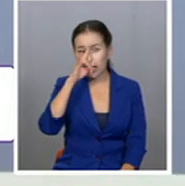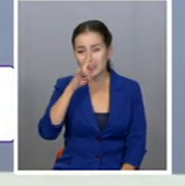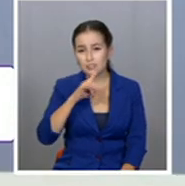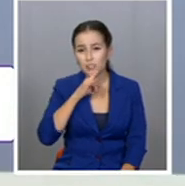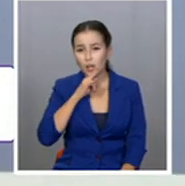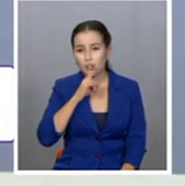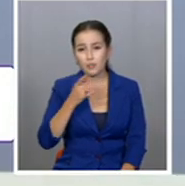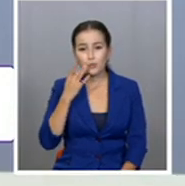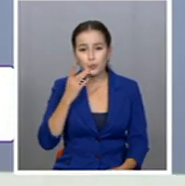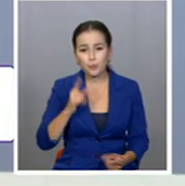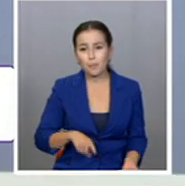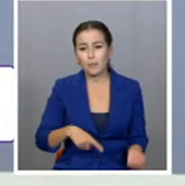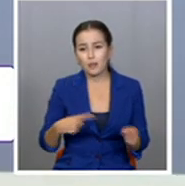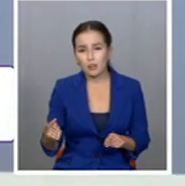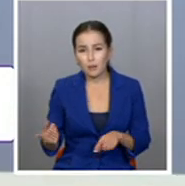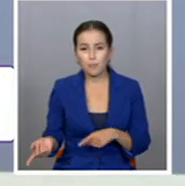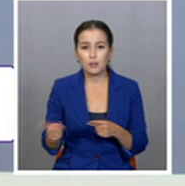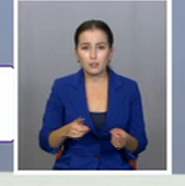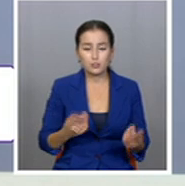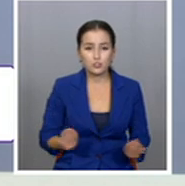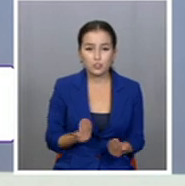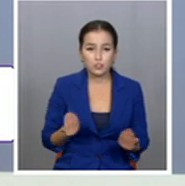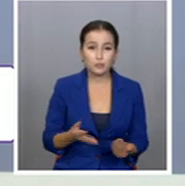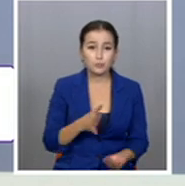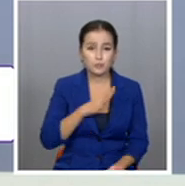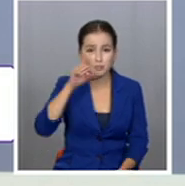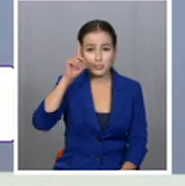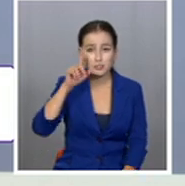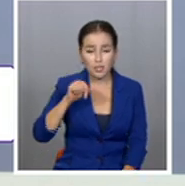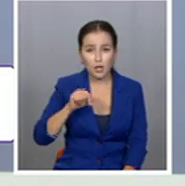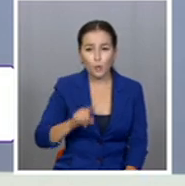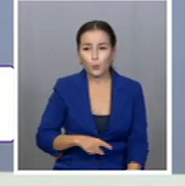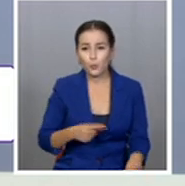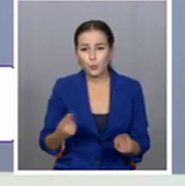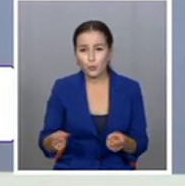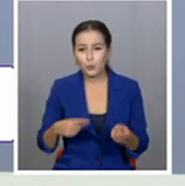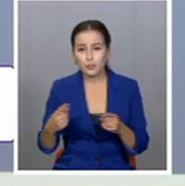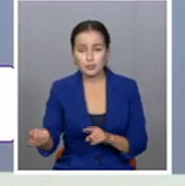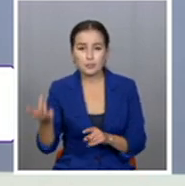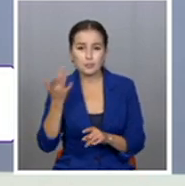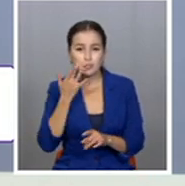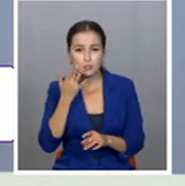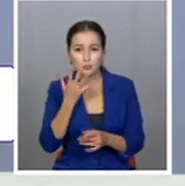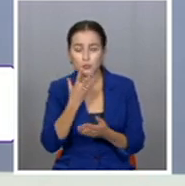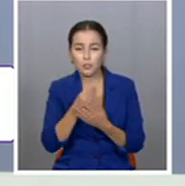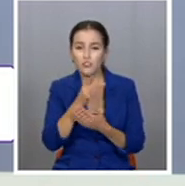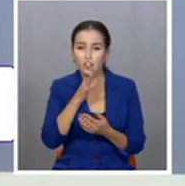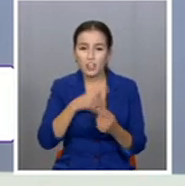көшпелі шаруашылықтары туралы білесіз. Көшіп-қонудың өндірістік циклін ұғынасыз.